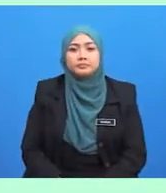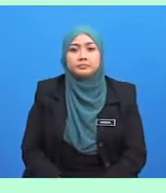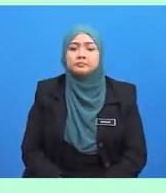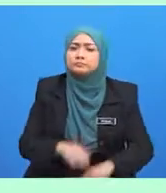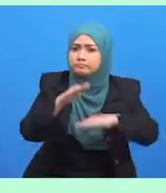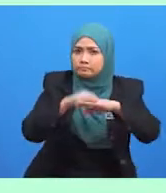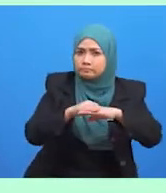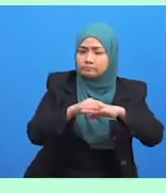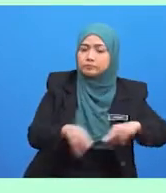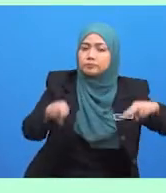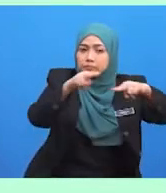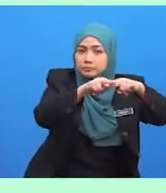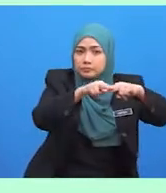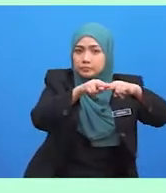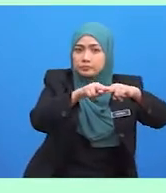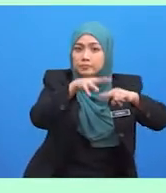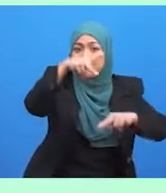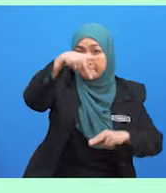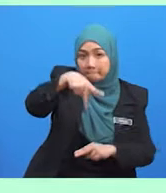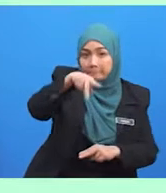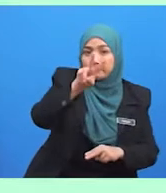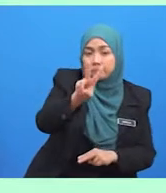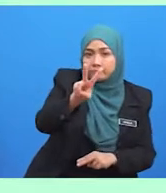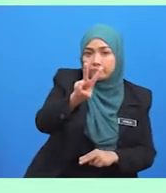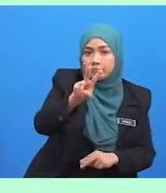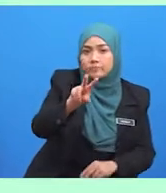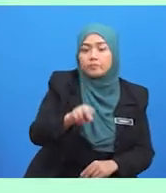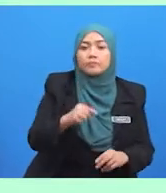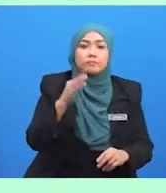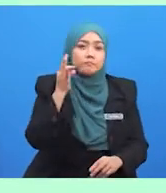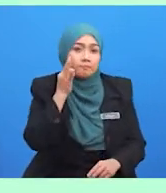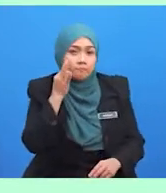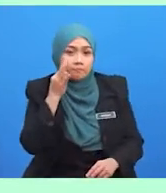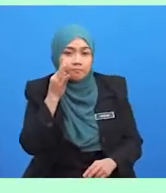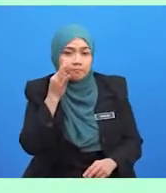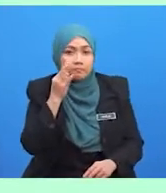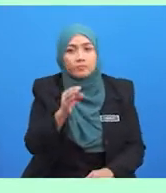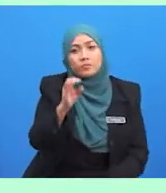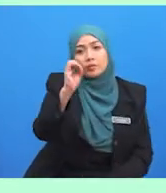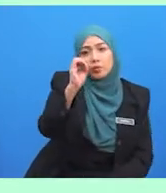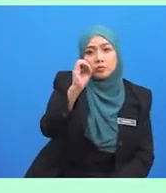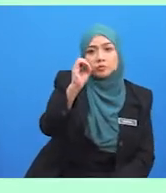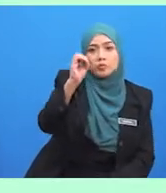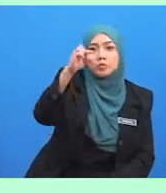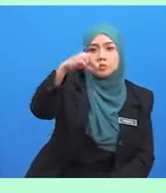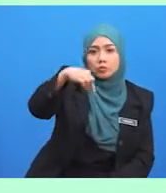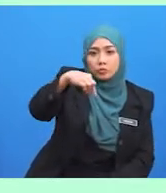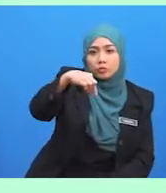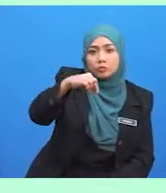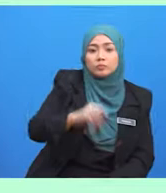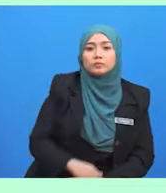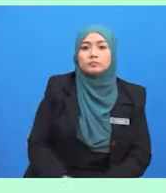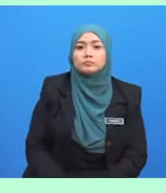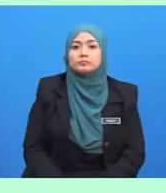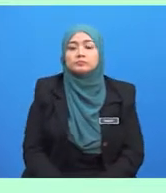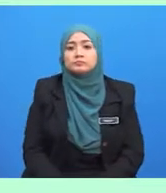Pada tingkat harga P2, jumlah permintaan beras adalah 0Q5. Pada